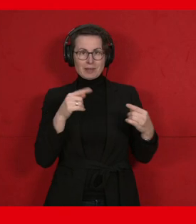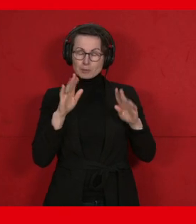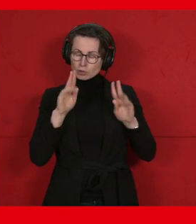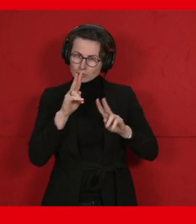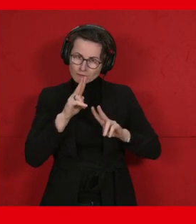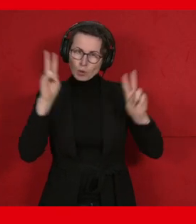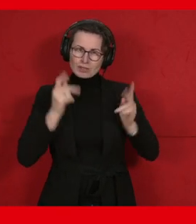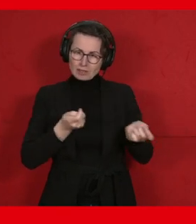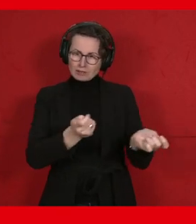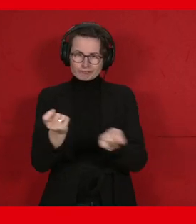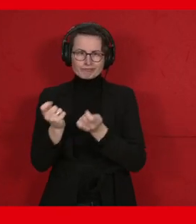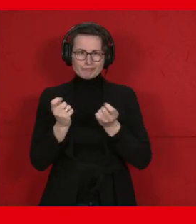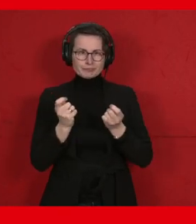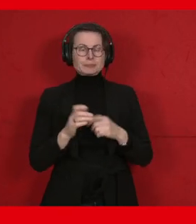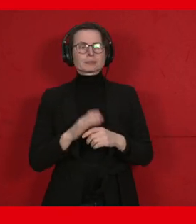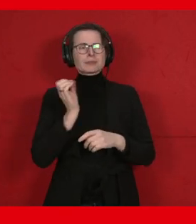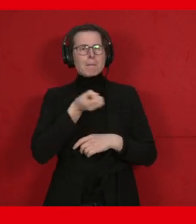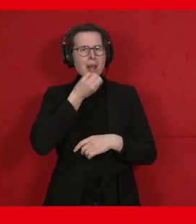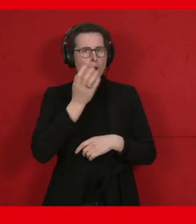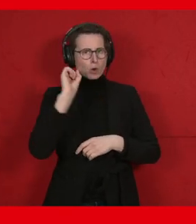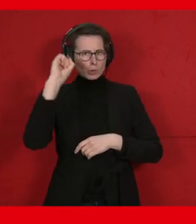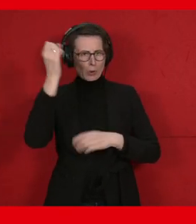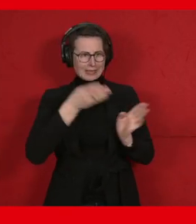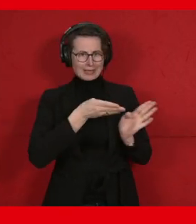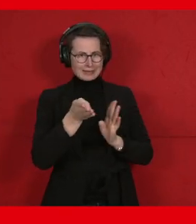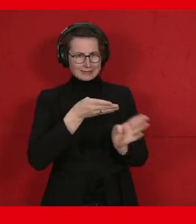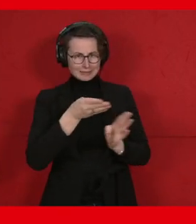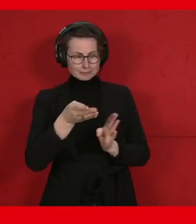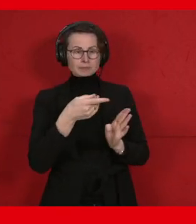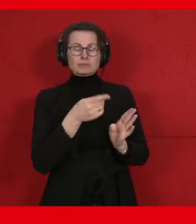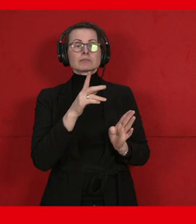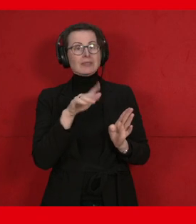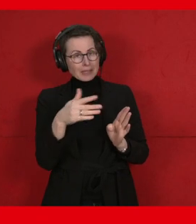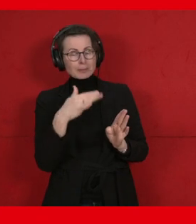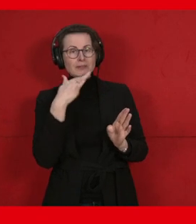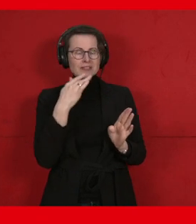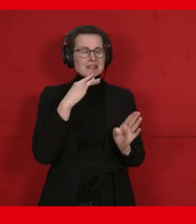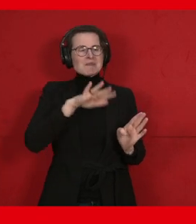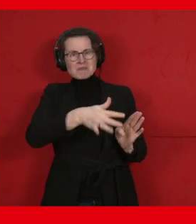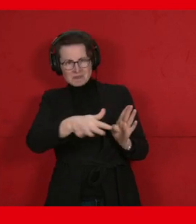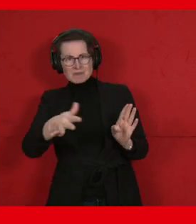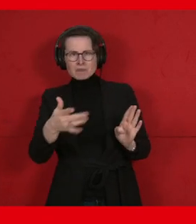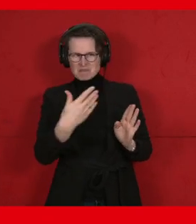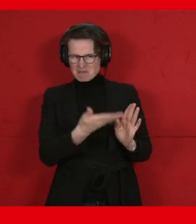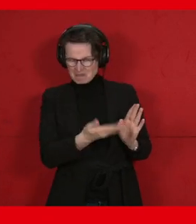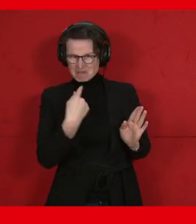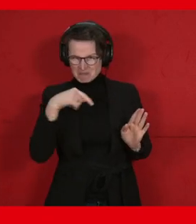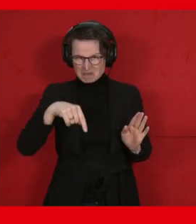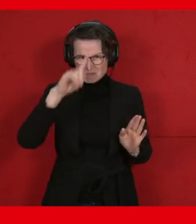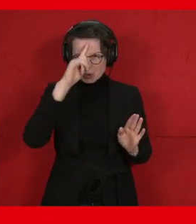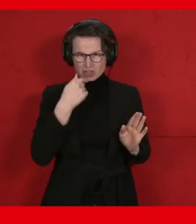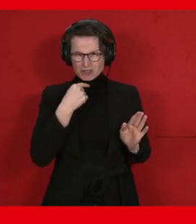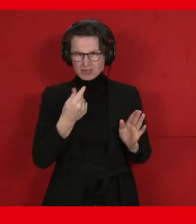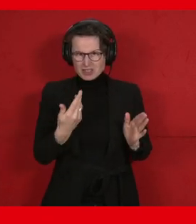müssen. Beim blauen und türkisen Wasserstoff gibt es viele Vorbehalte. Da stellt sich die Frage, wollen wir das in Deutschland